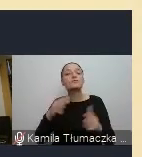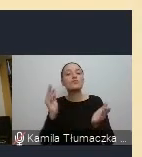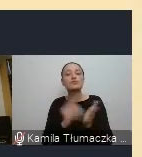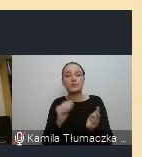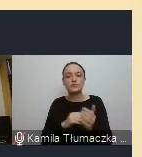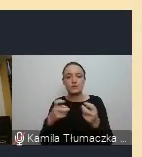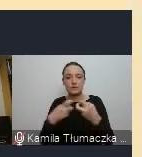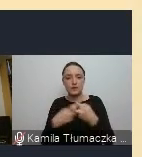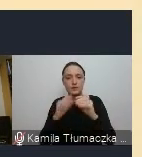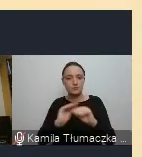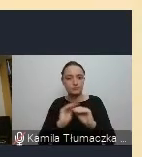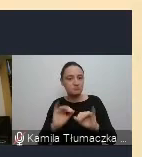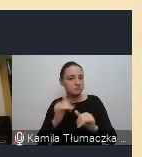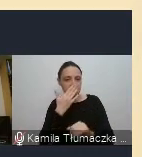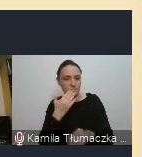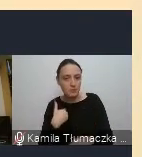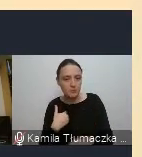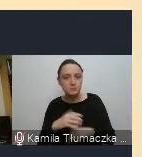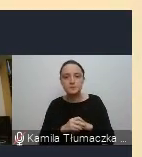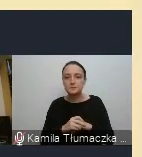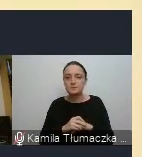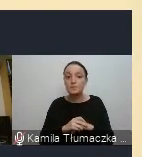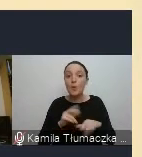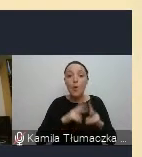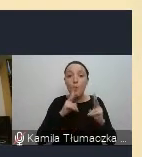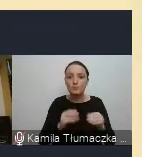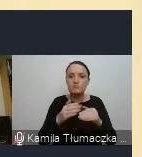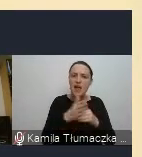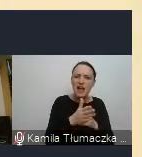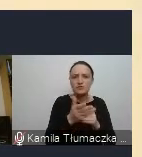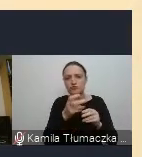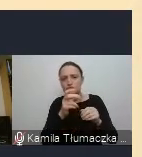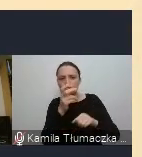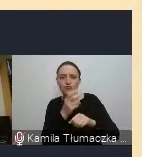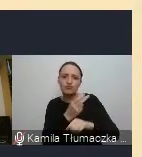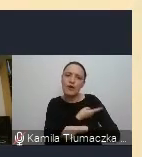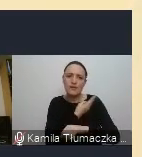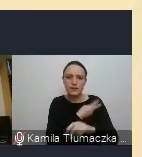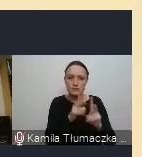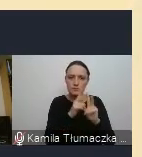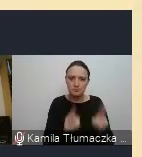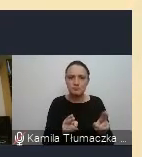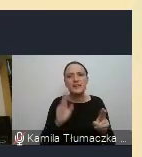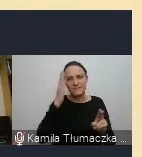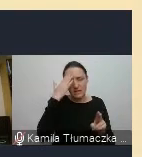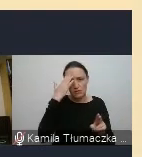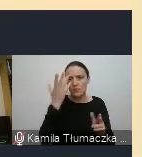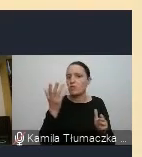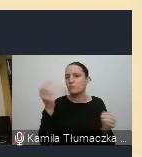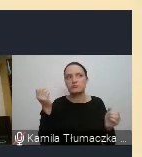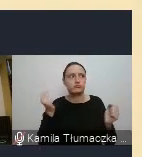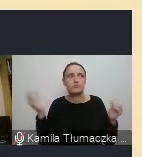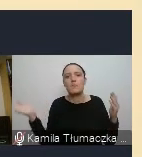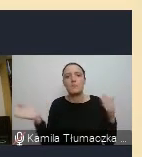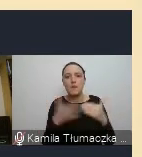ze zdalnym nauczaniem, jak to wyglądało. W okresie marca, od marca do czerwca, wiadomo, że był pełen lockdown,